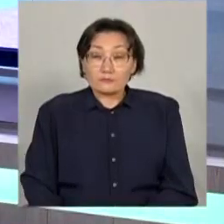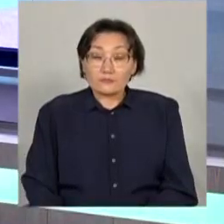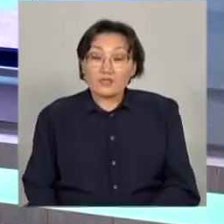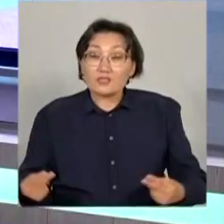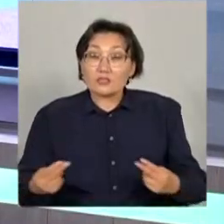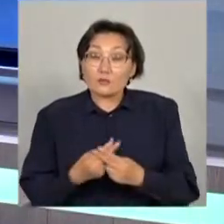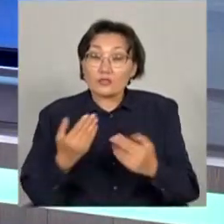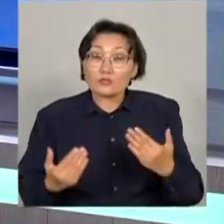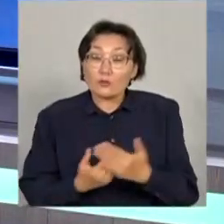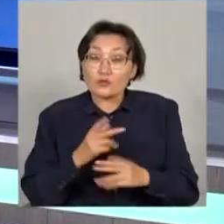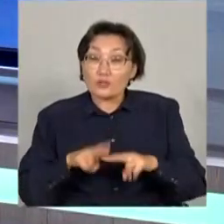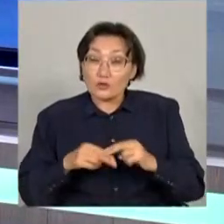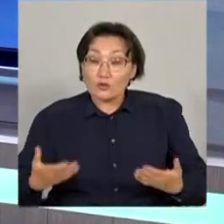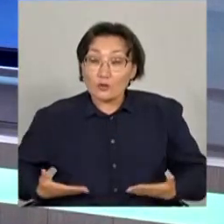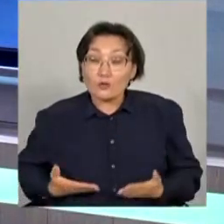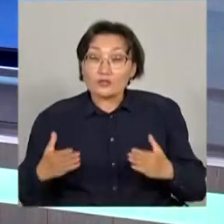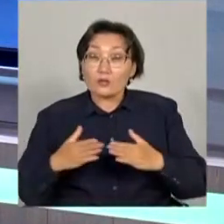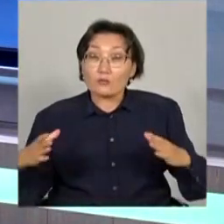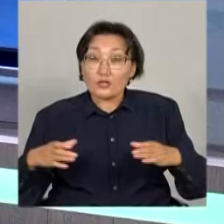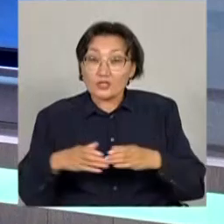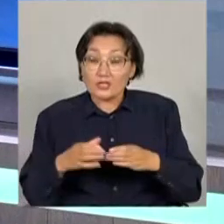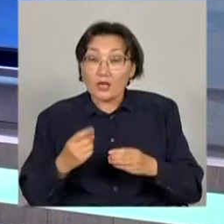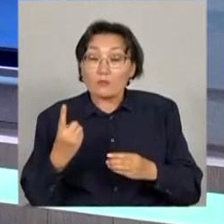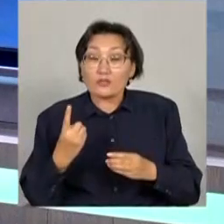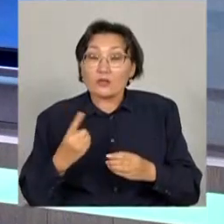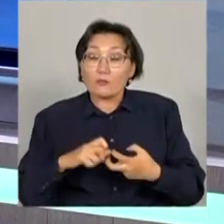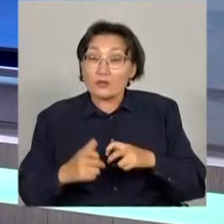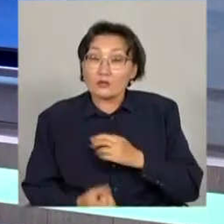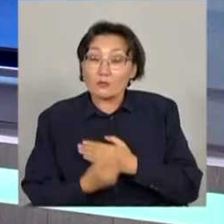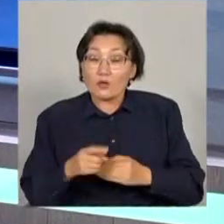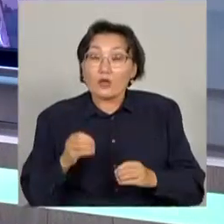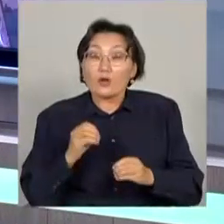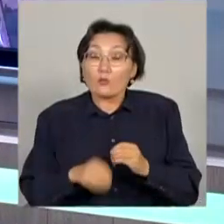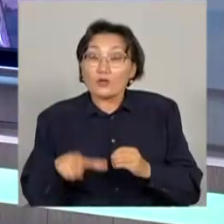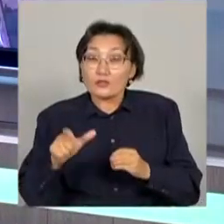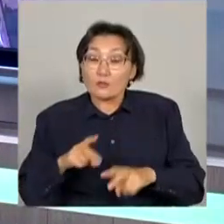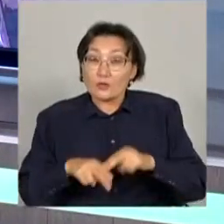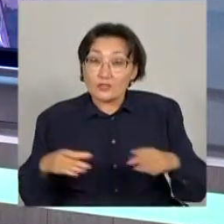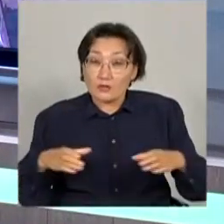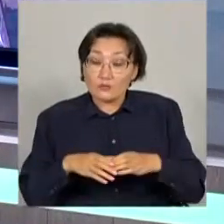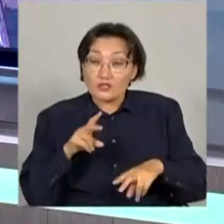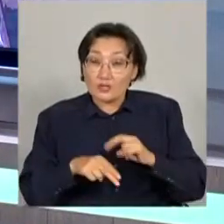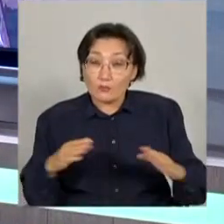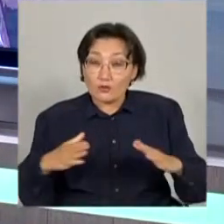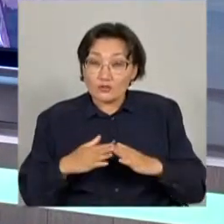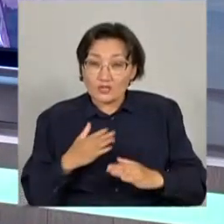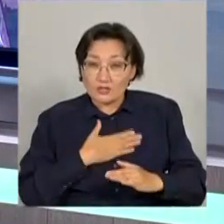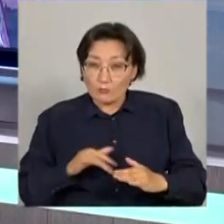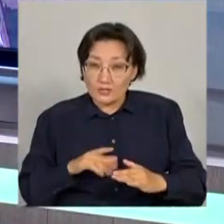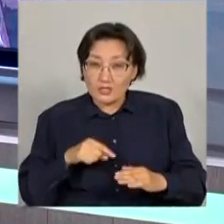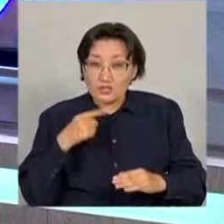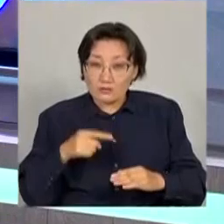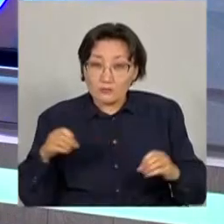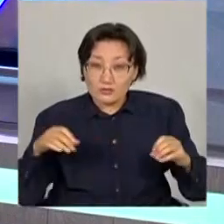Астанада жаңа тұрғызылған тұрғын үй кешенінен тағы шу шықты. Ондаған адам құрылыс компаниясы салған баспаналарға көңіліміз толмайды деп